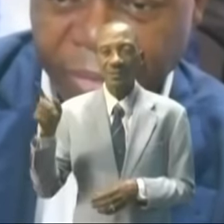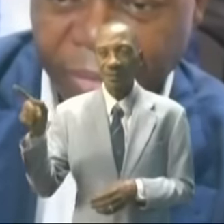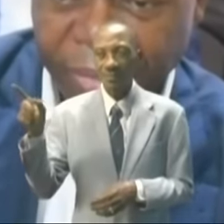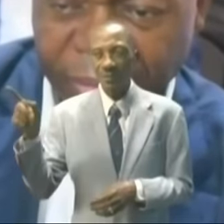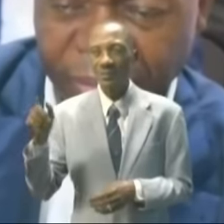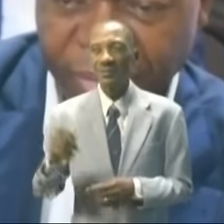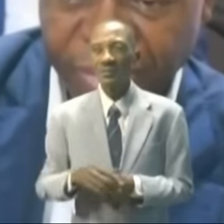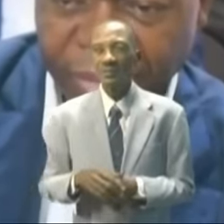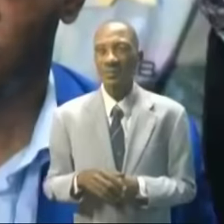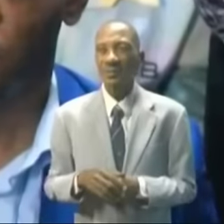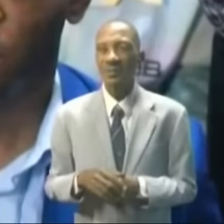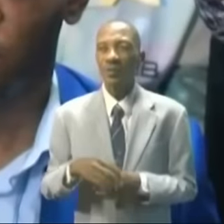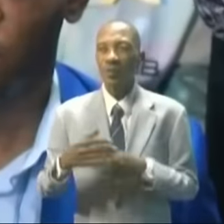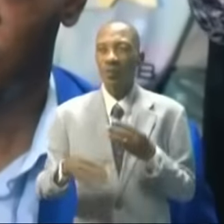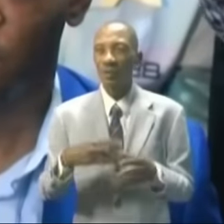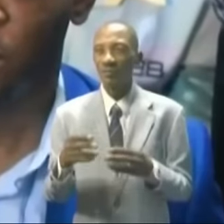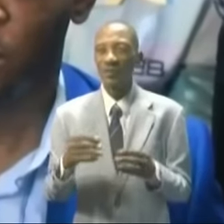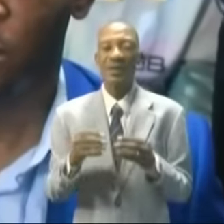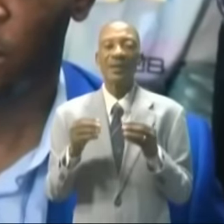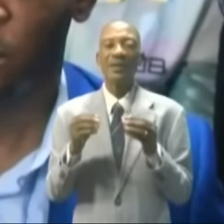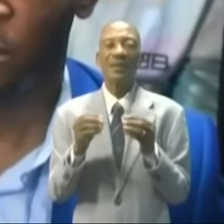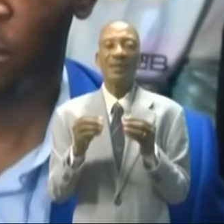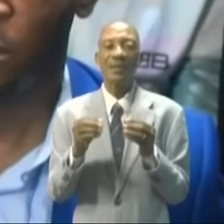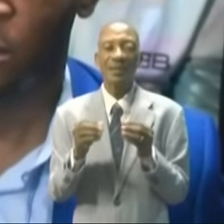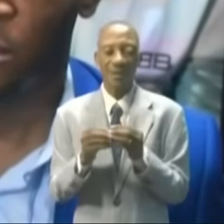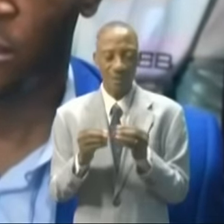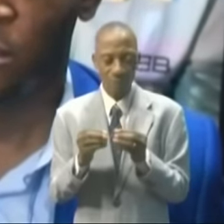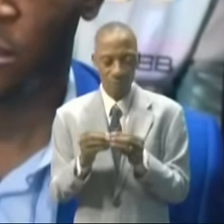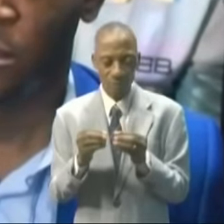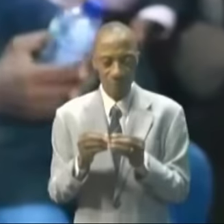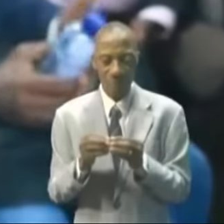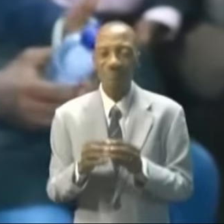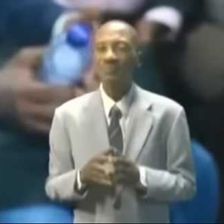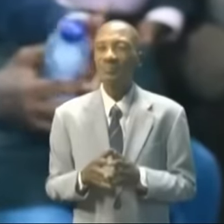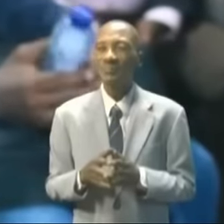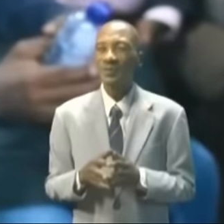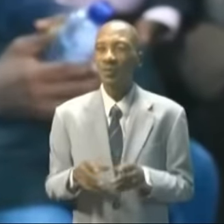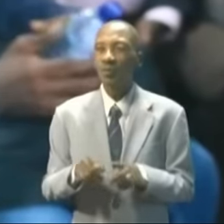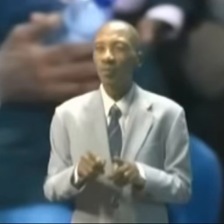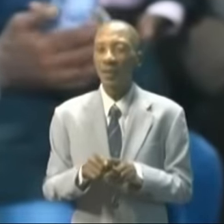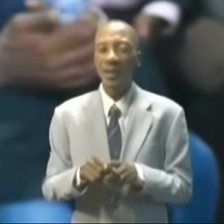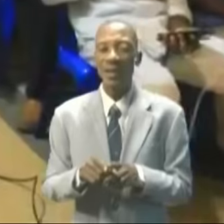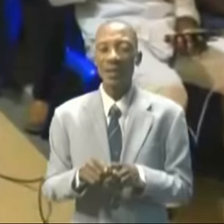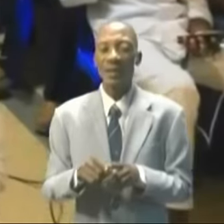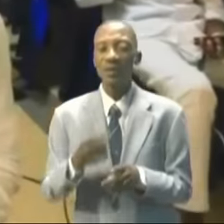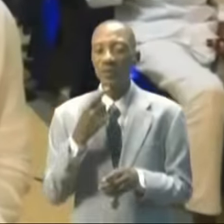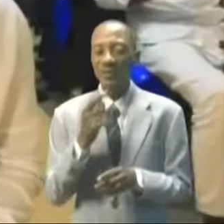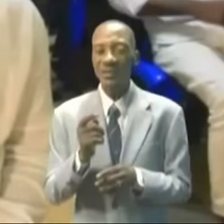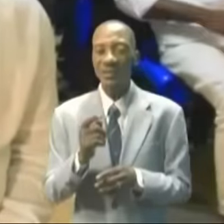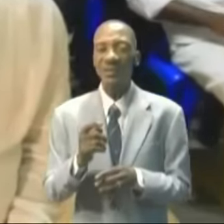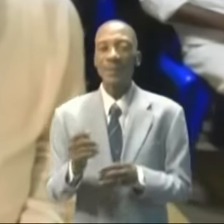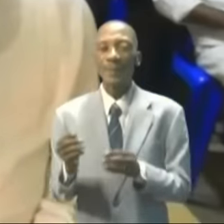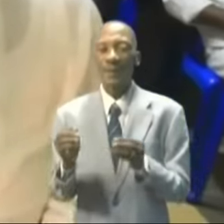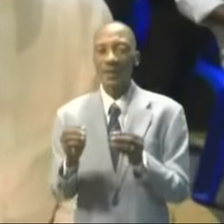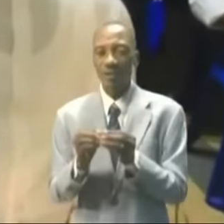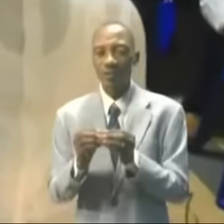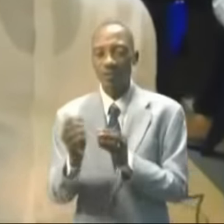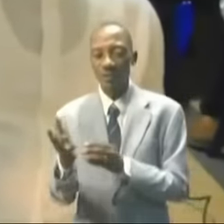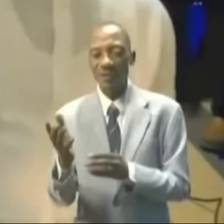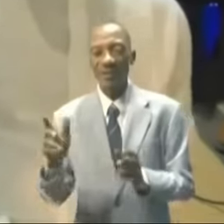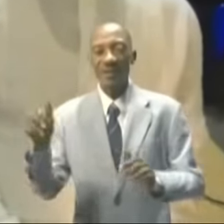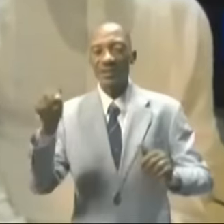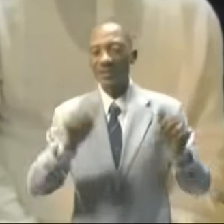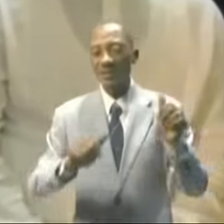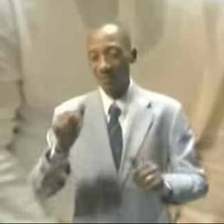élites scientifiques de cette structure s'active avec détermination d'aider le gouvernement de la toute première femme, première